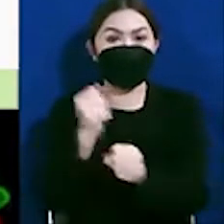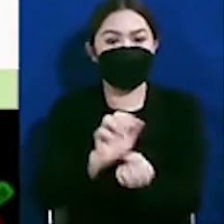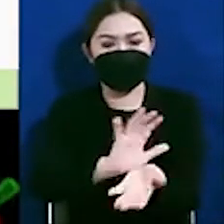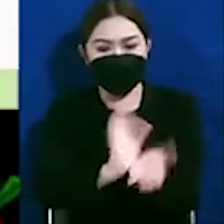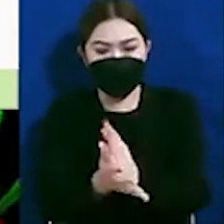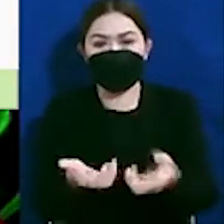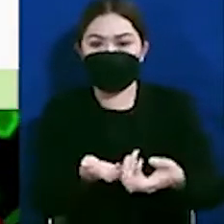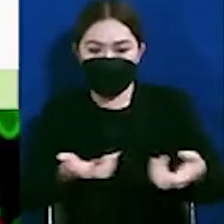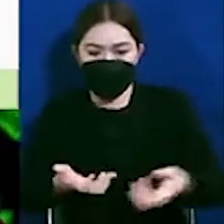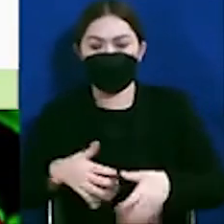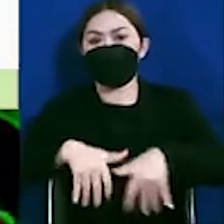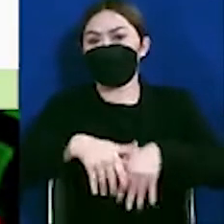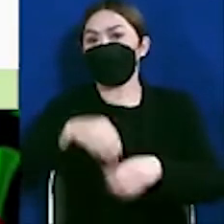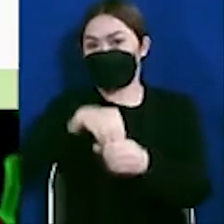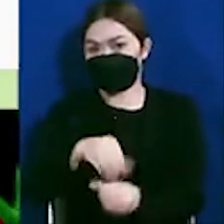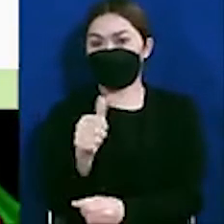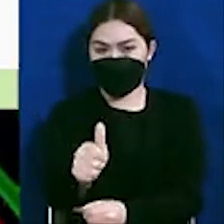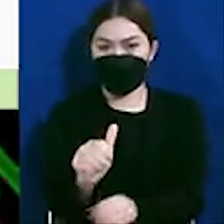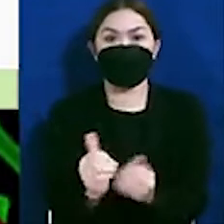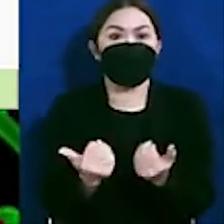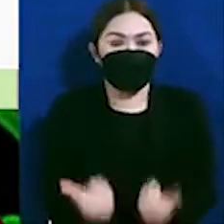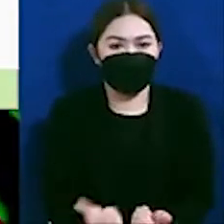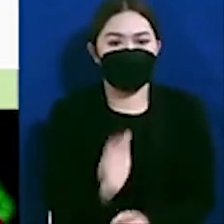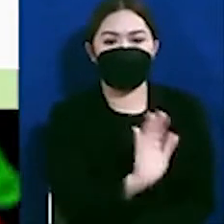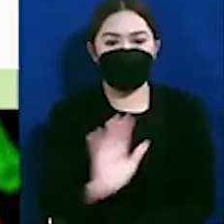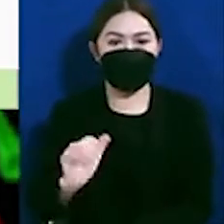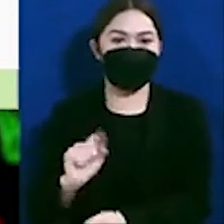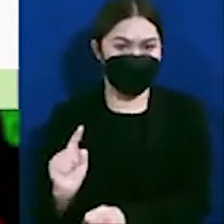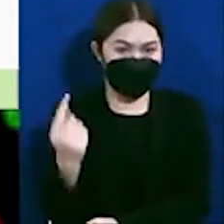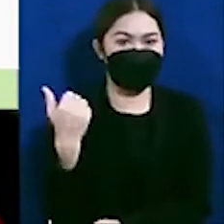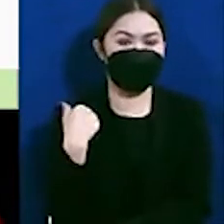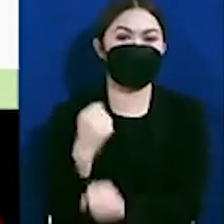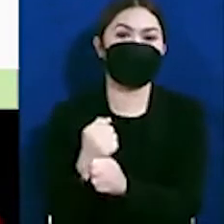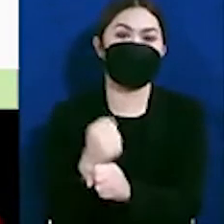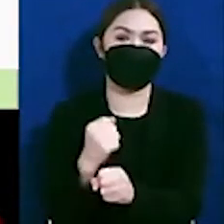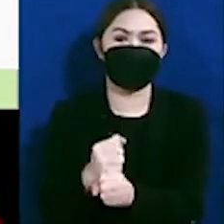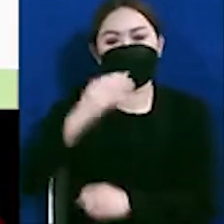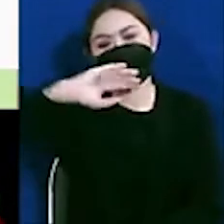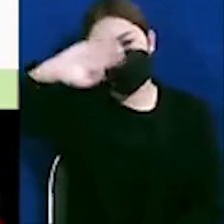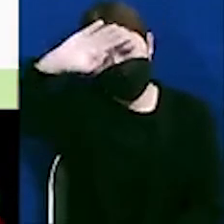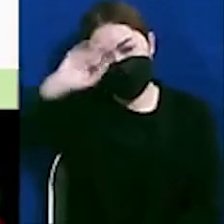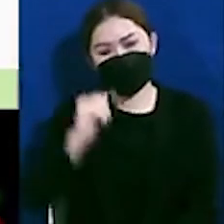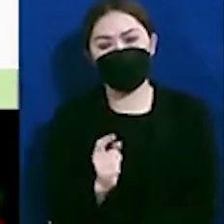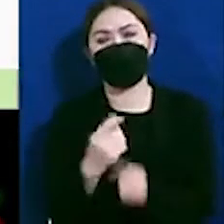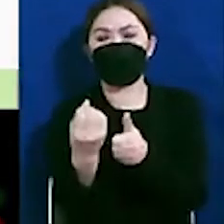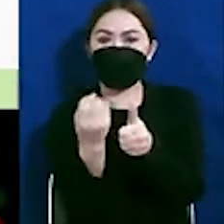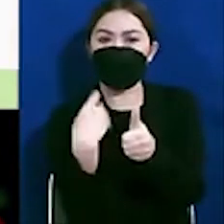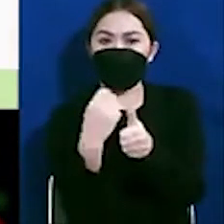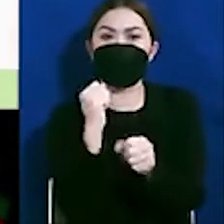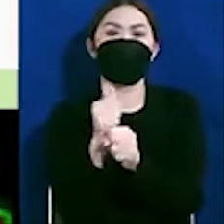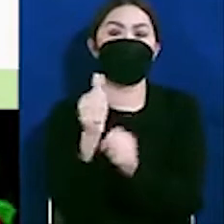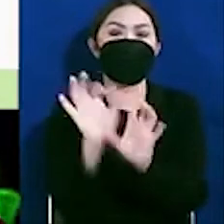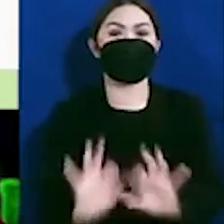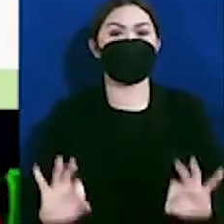การแยกกับตัวในชุมชนได้ซึ่งตอนนี้หลายส่วนเริ่มไปแล้วนะครับผู้ป่วยปฏิบัติตามคำแนะนำได้ที่